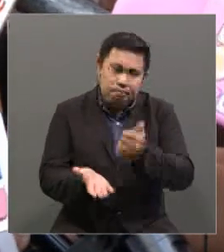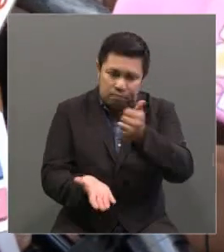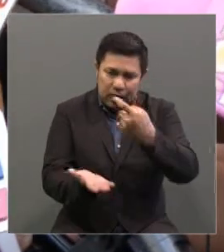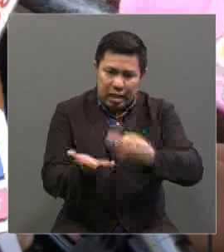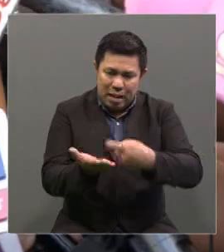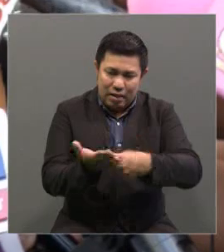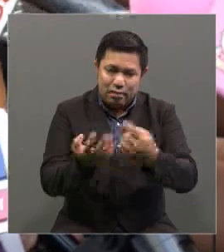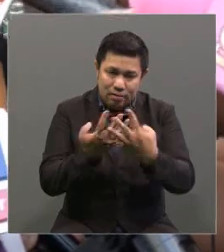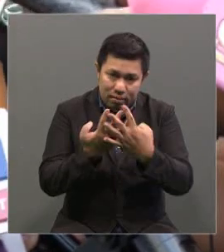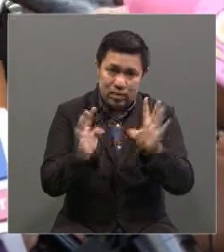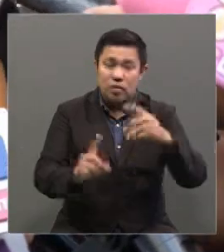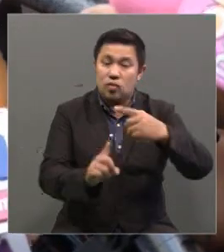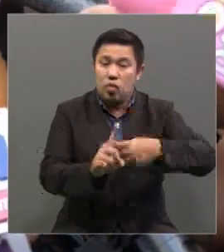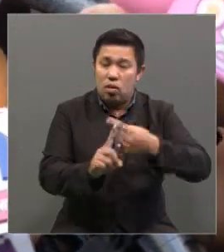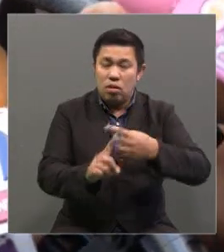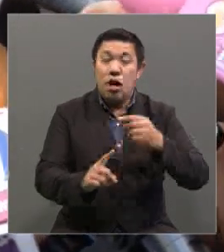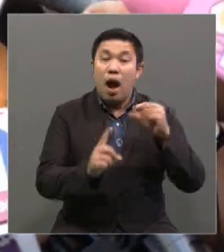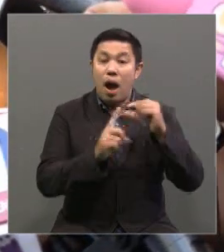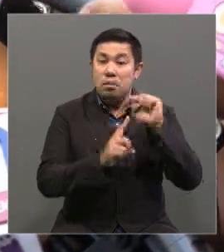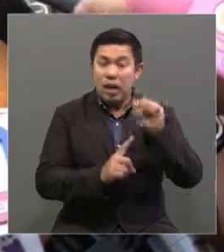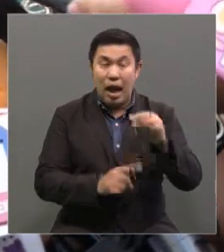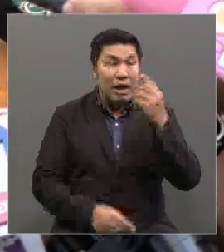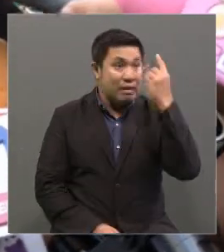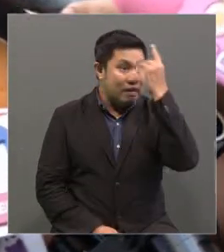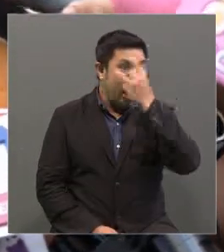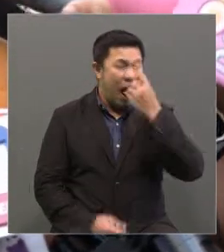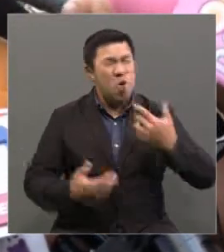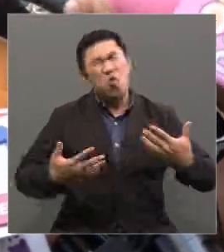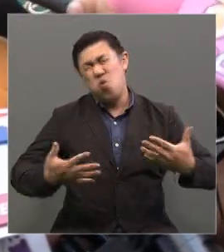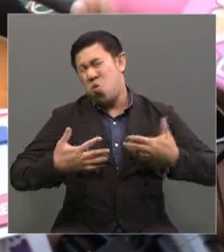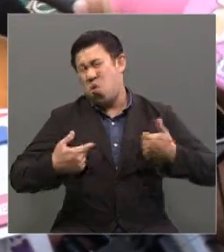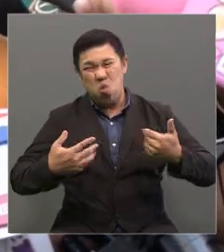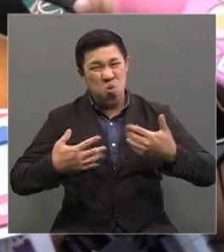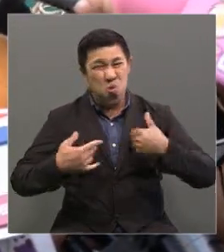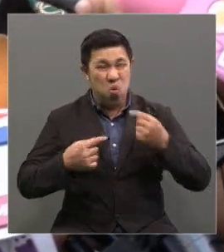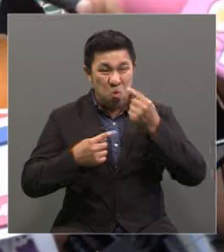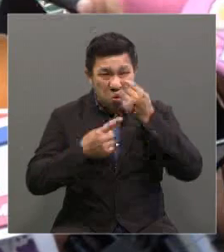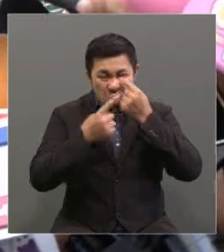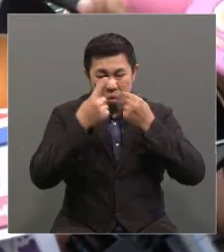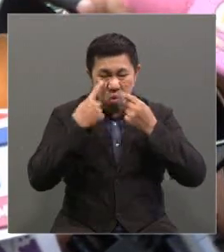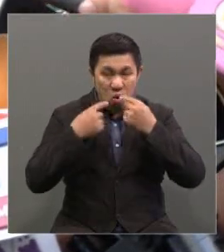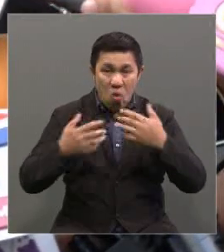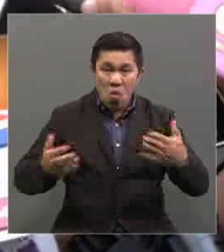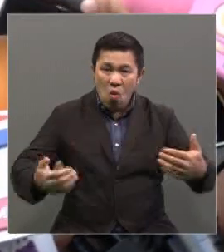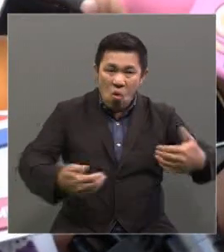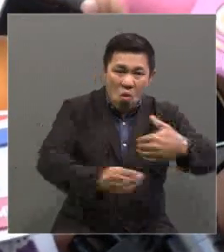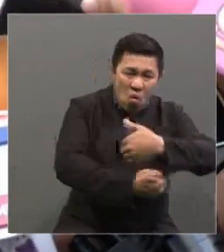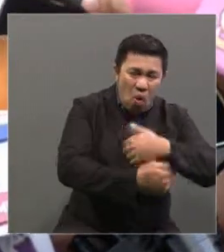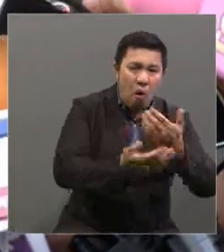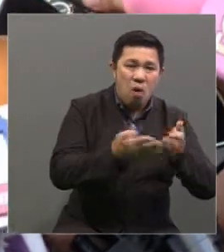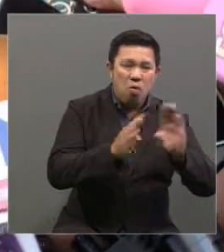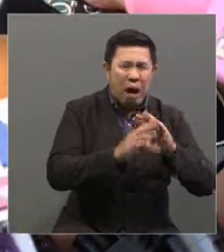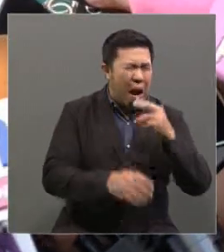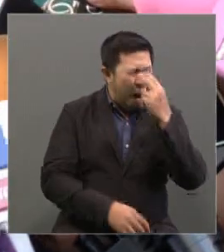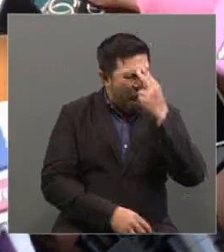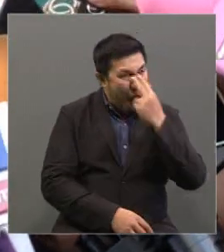วชั่วคราวได้ครับหลังฟังคำสั่งเนี่ยคุณใบเตยนี่ดีใจน้ำตาไหลเลยนะครับโผล่เข้าไปกอดคนในครอบครัว